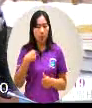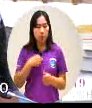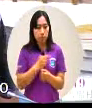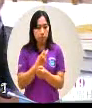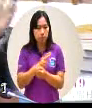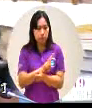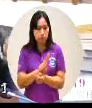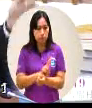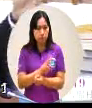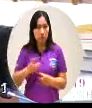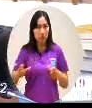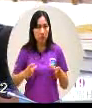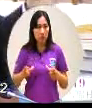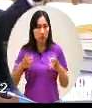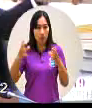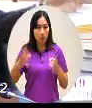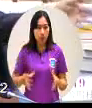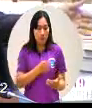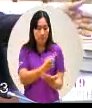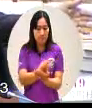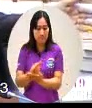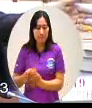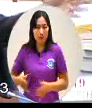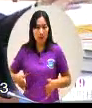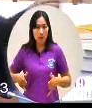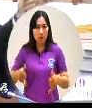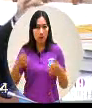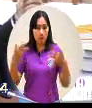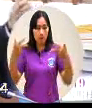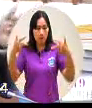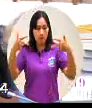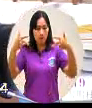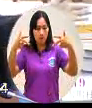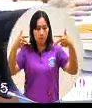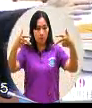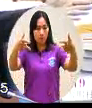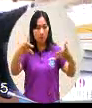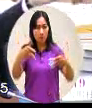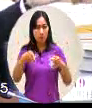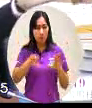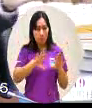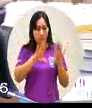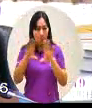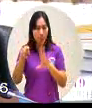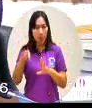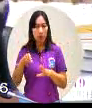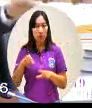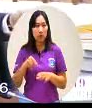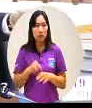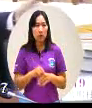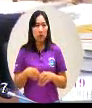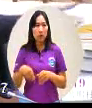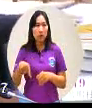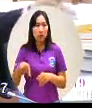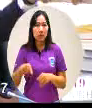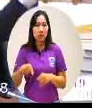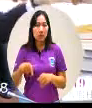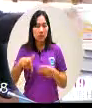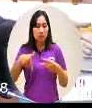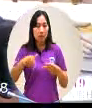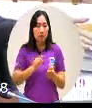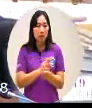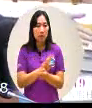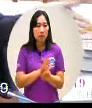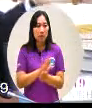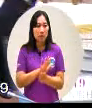路所设立的每一条路的诶，路口有几个点？比如讲，仁爱路五点，一二三四五，一日咧仁爱路走出来；信